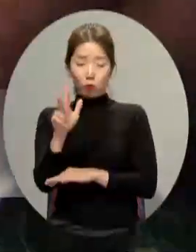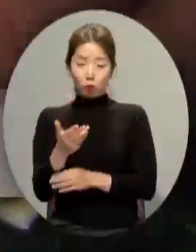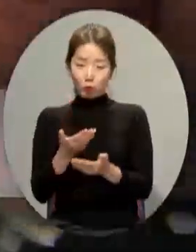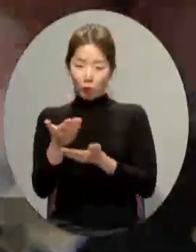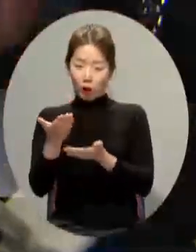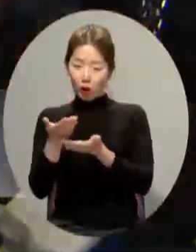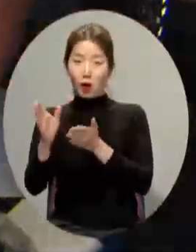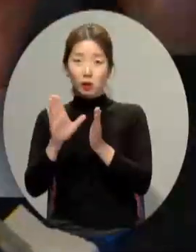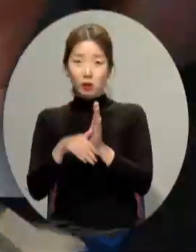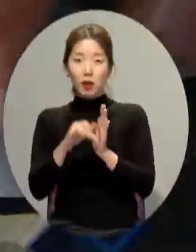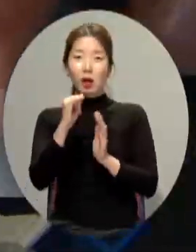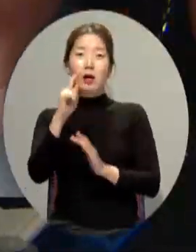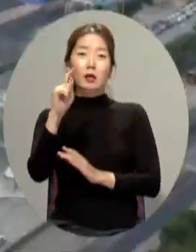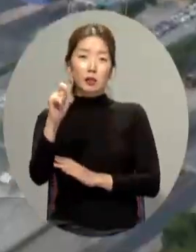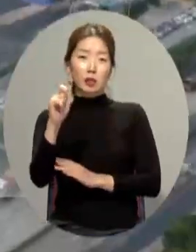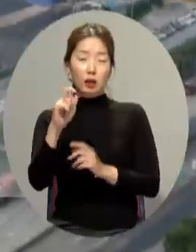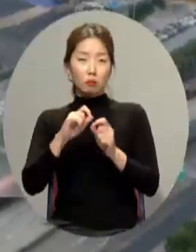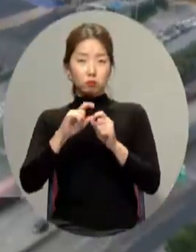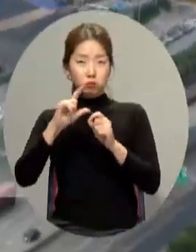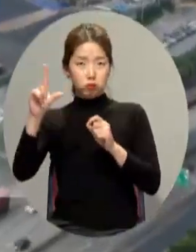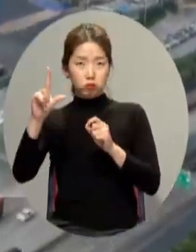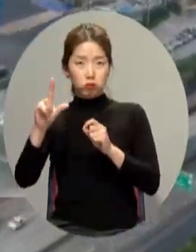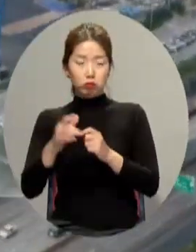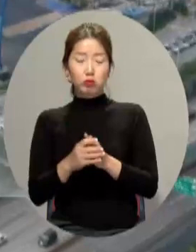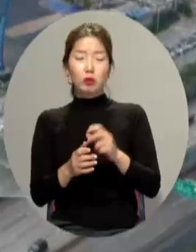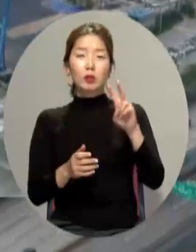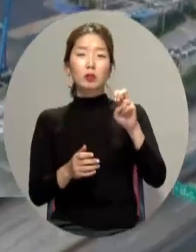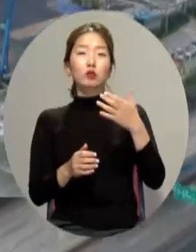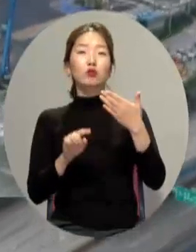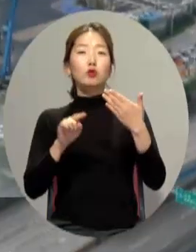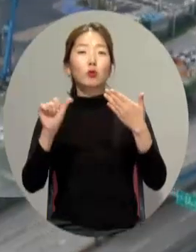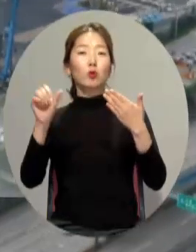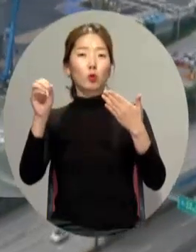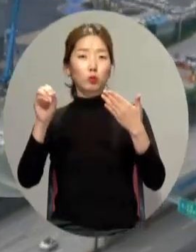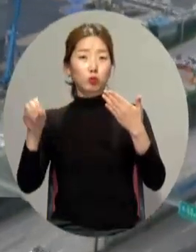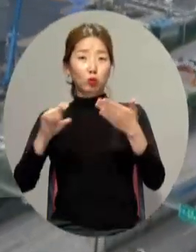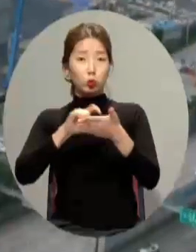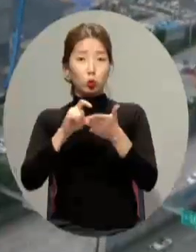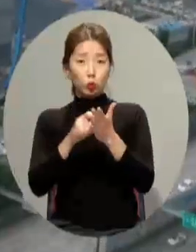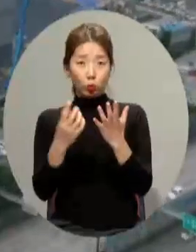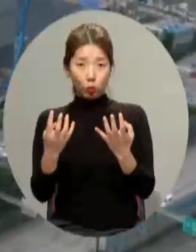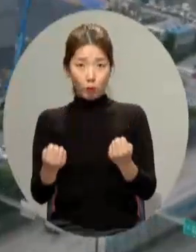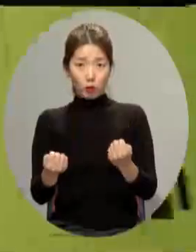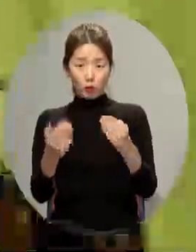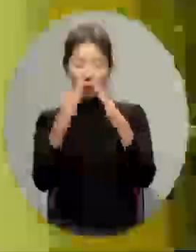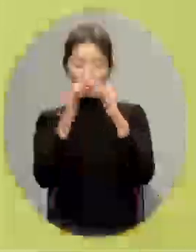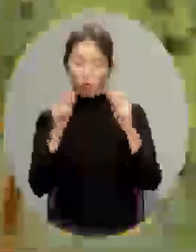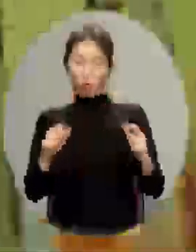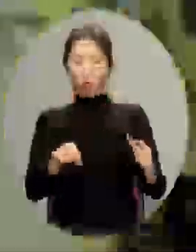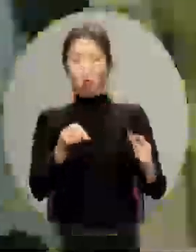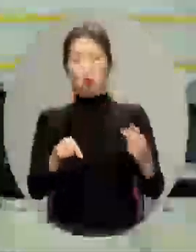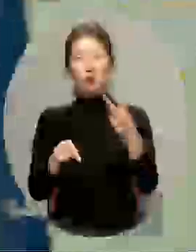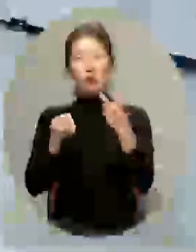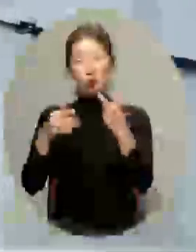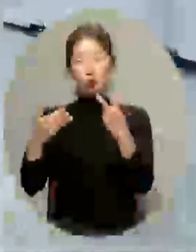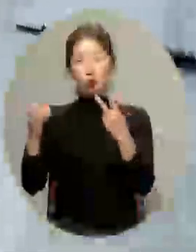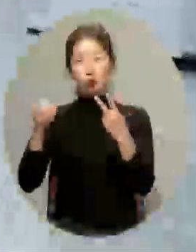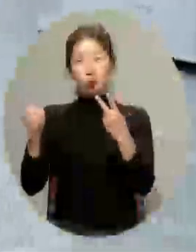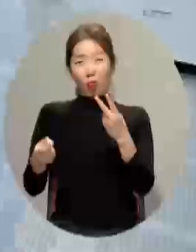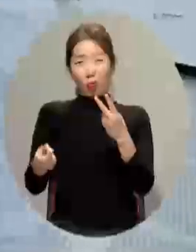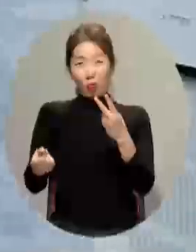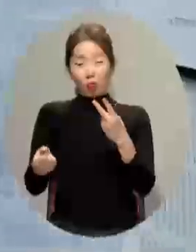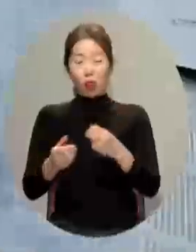수출에서 IT가 차지한 비중은 평균 29.5%에 달했지만 전북은 고작